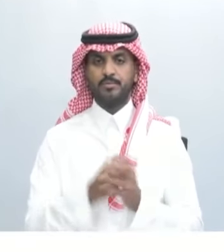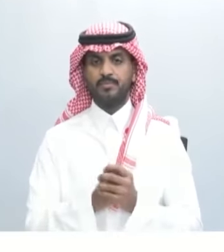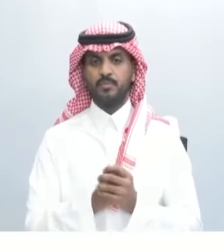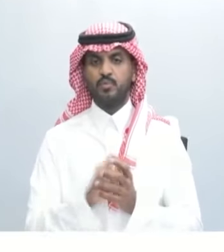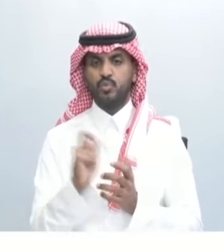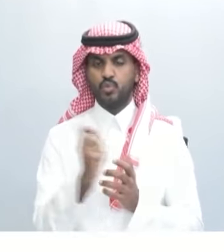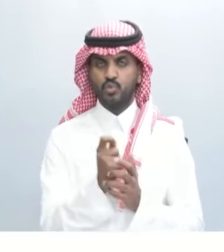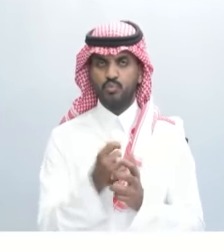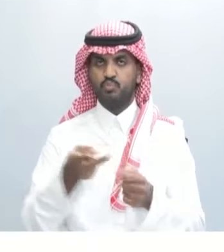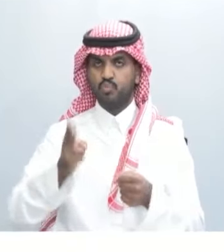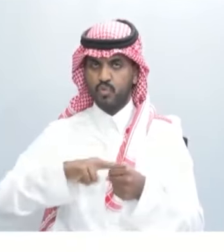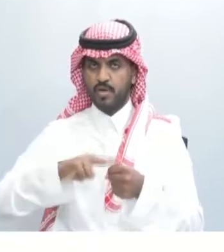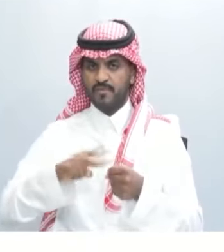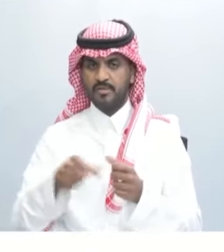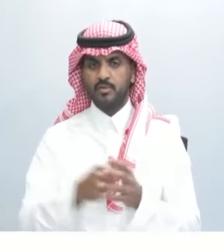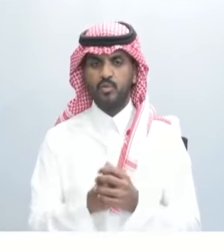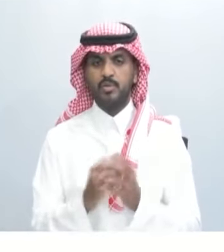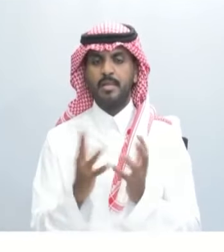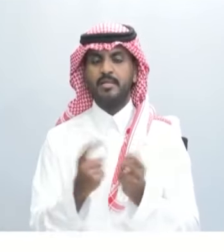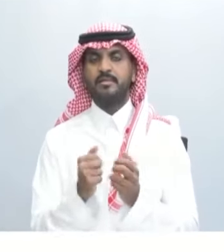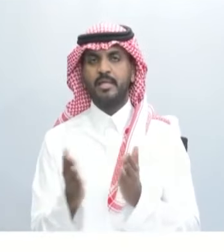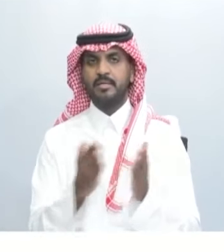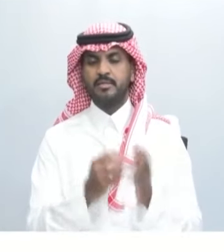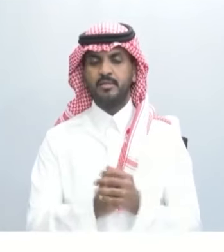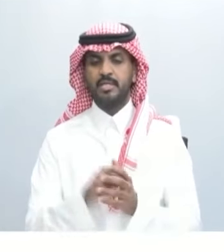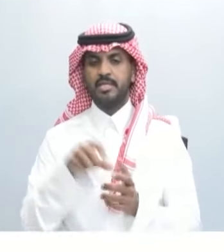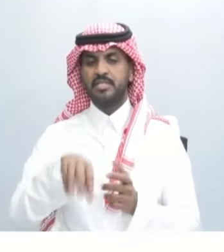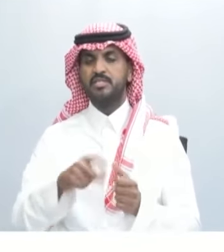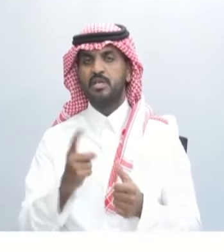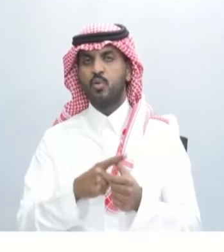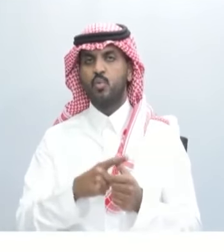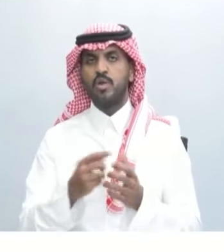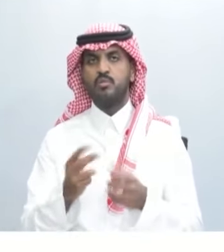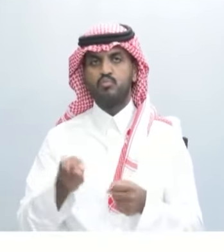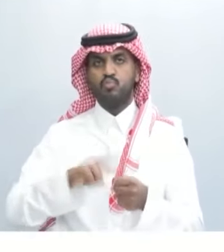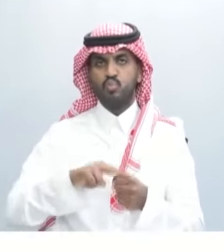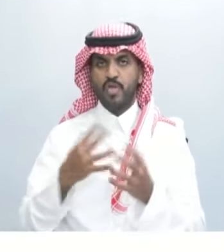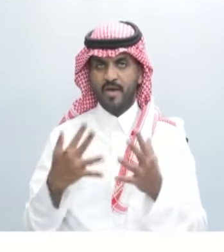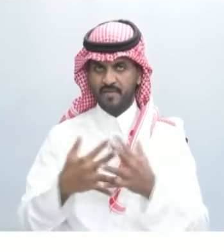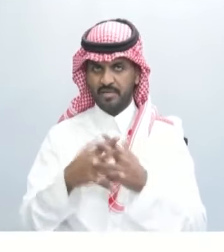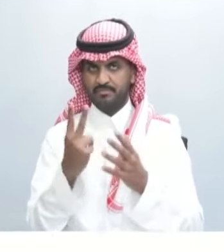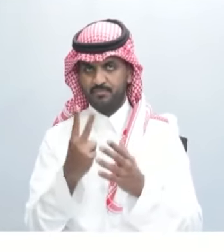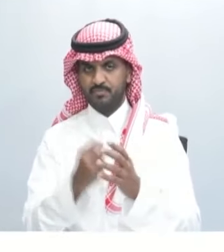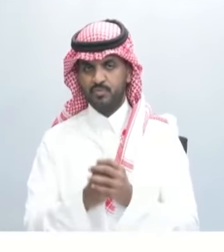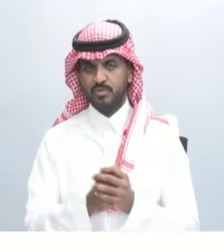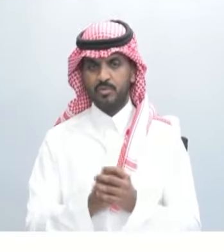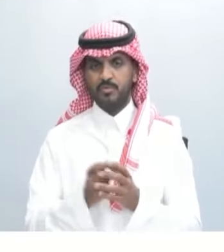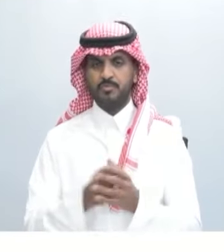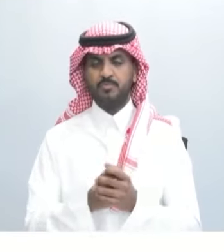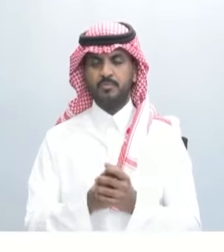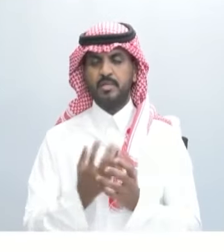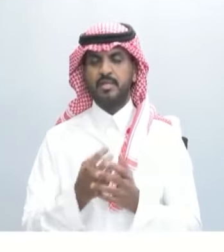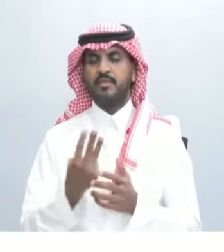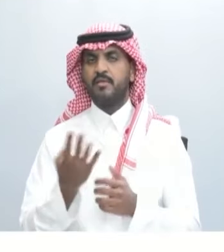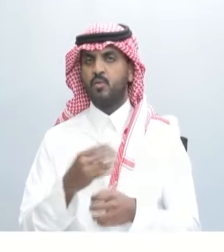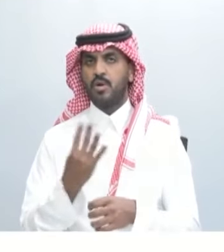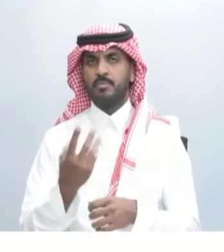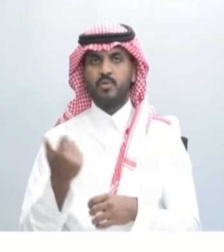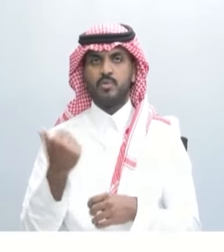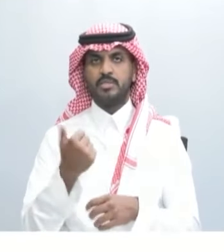اكتب مضاعفات لكل من الاعداد التاليه لتجد اول مضاعفين مشتركين وهنا الاعداد ثلاثه